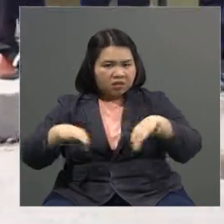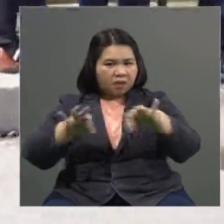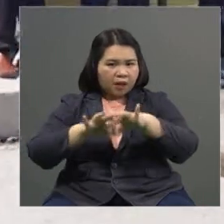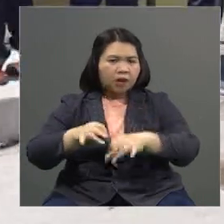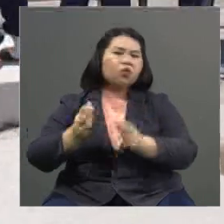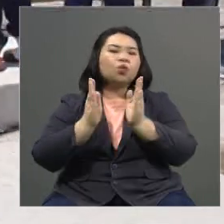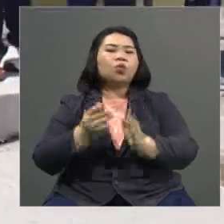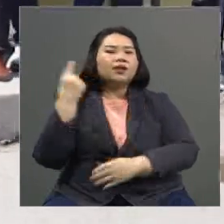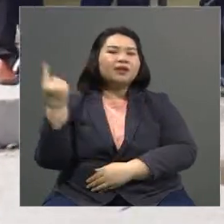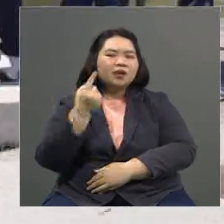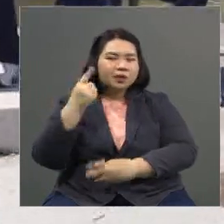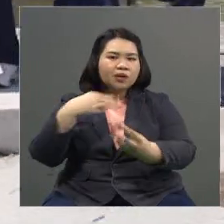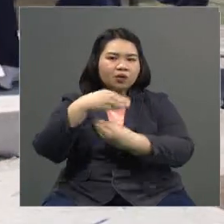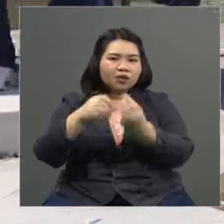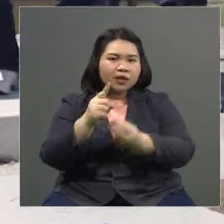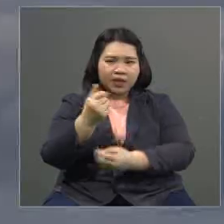และ